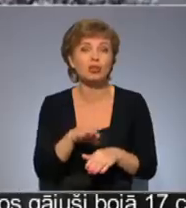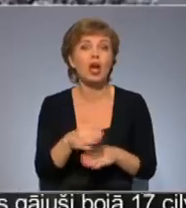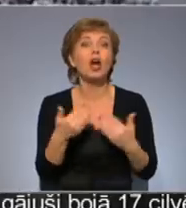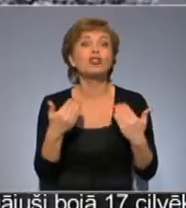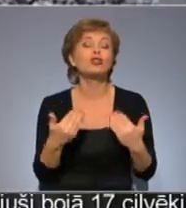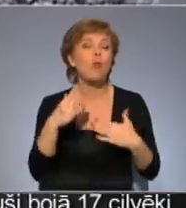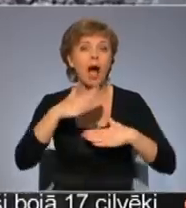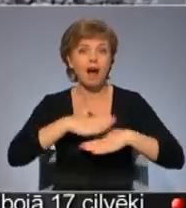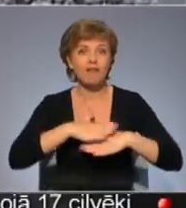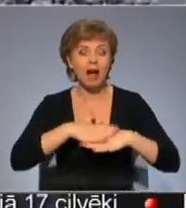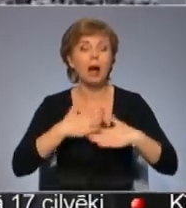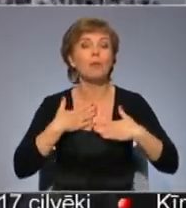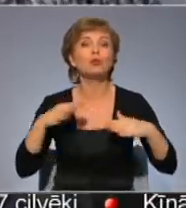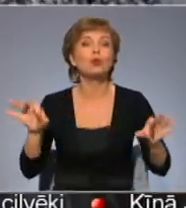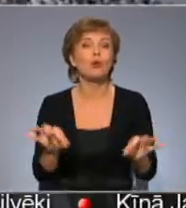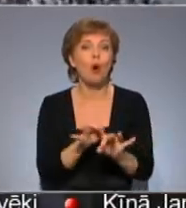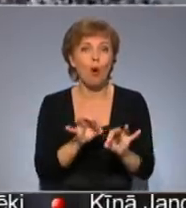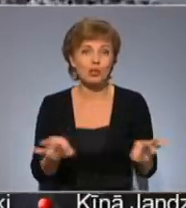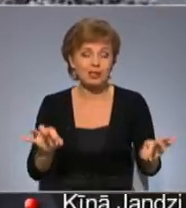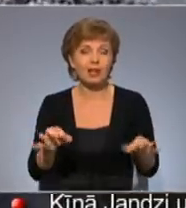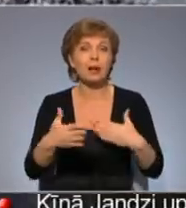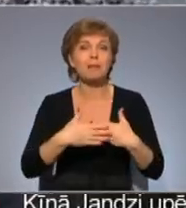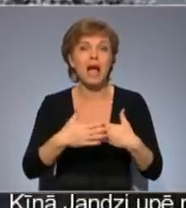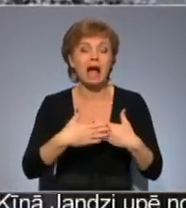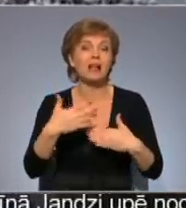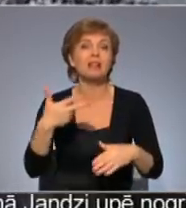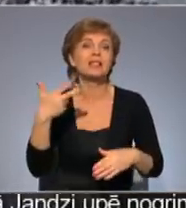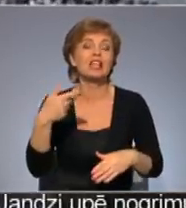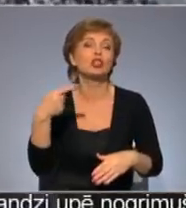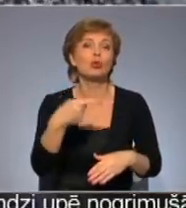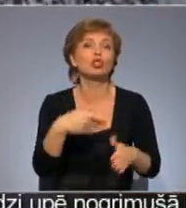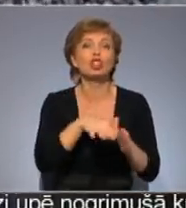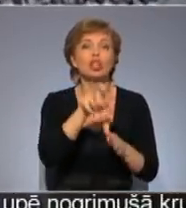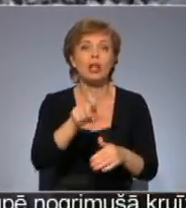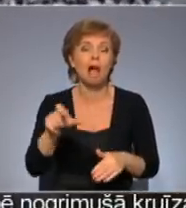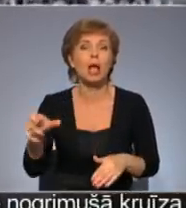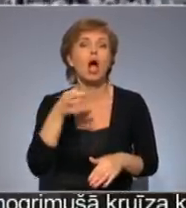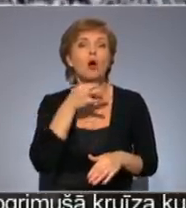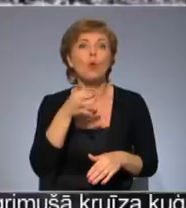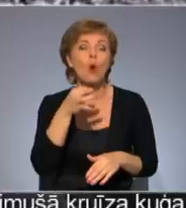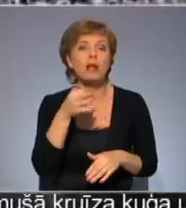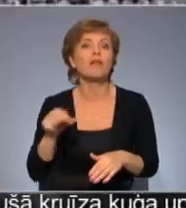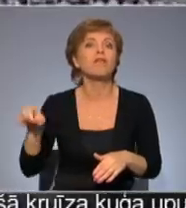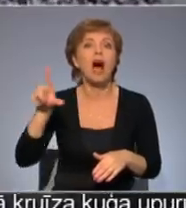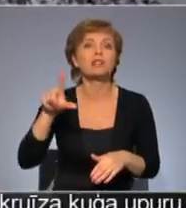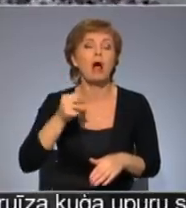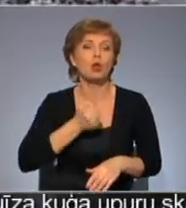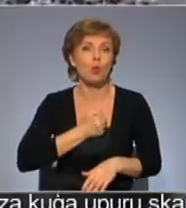Šovakar mūsu koncertā piedalās tuvu 3000 dalībnieki, tie ir kori no pārsvarā no